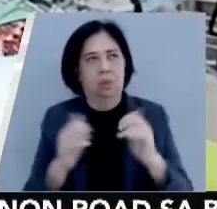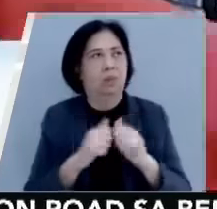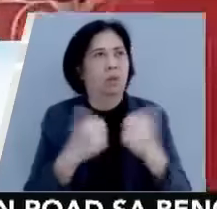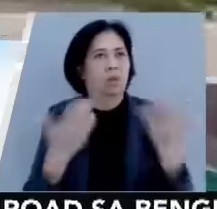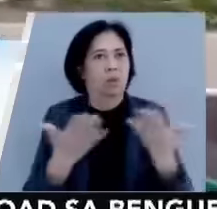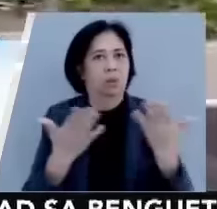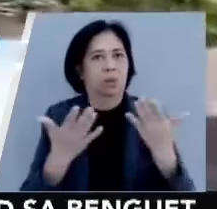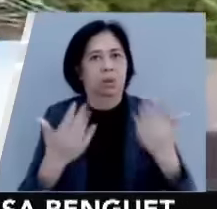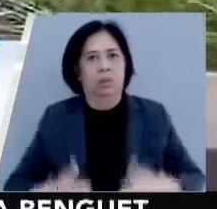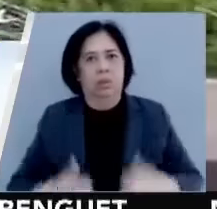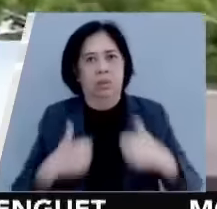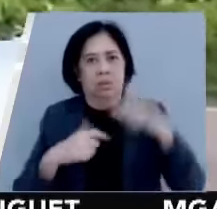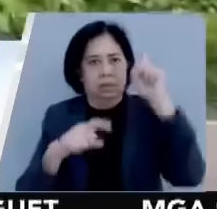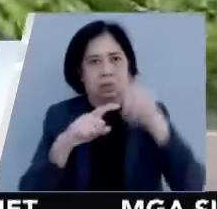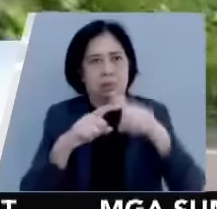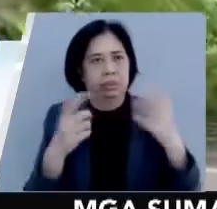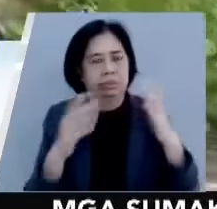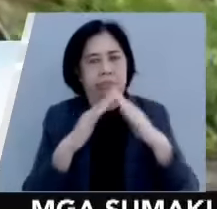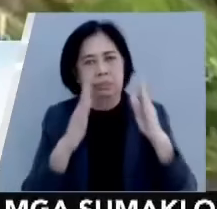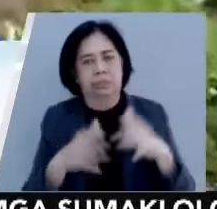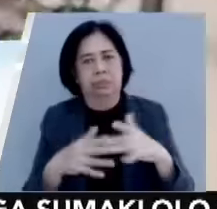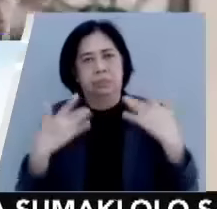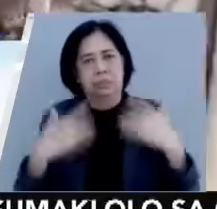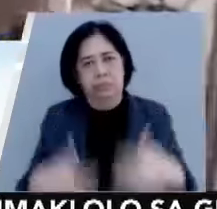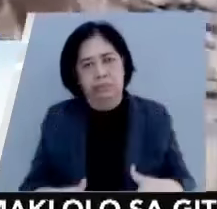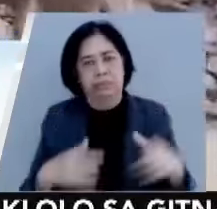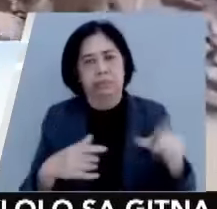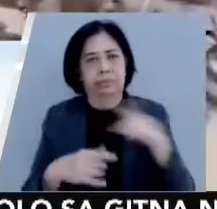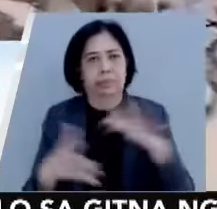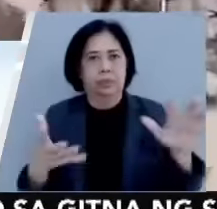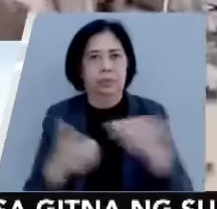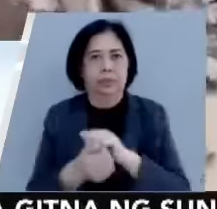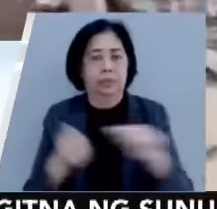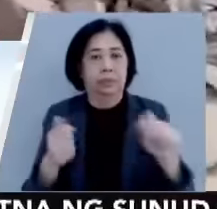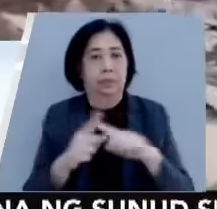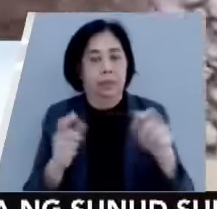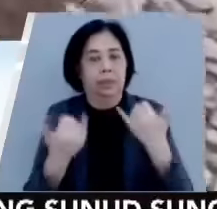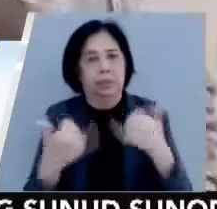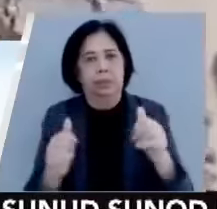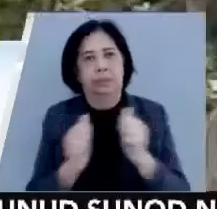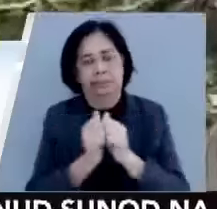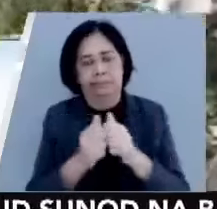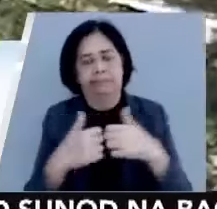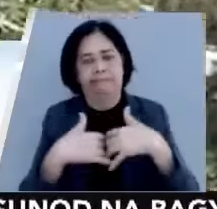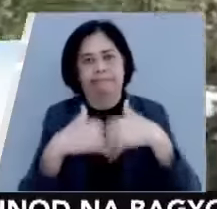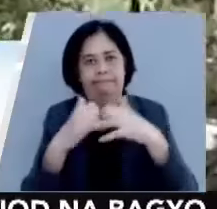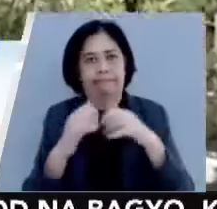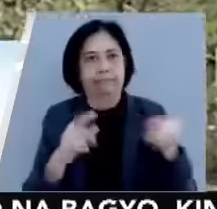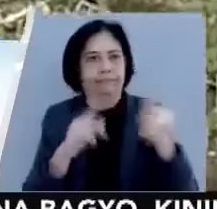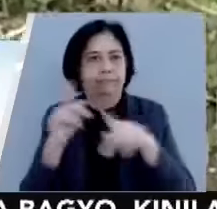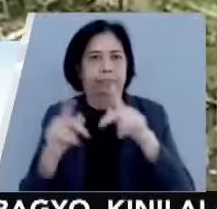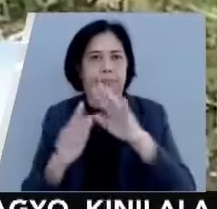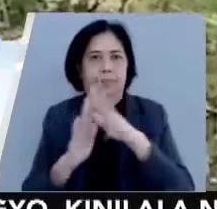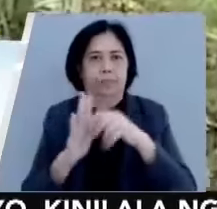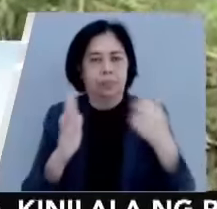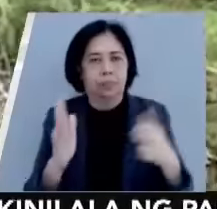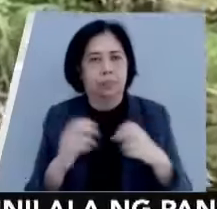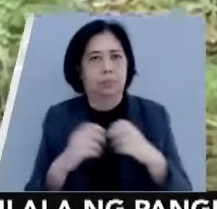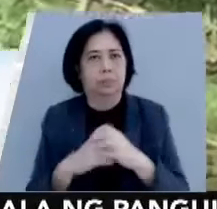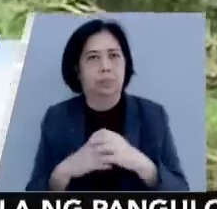dito. Nakapanlulumo ang pinsala, pero magkakasama pa rin babangon ang mga Catanduanon dahil ni isang walang nasawi